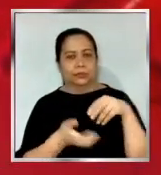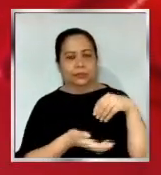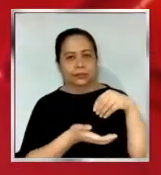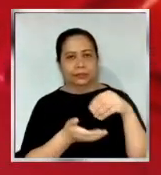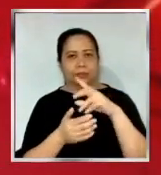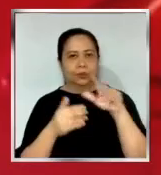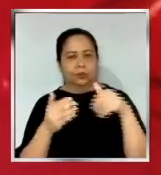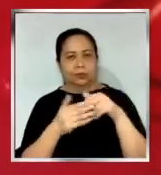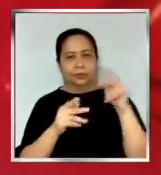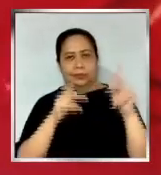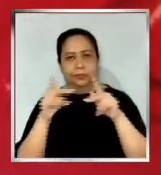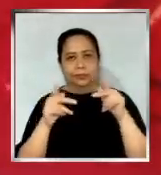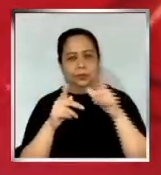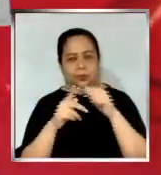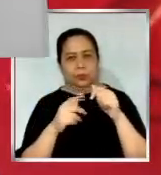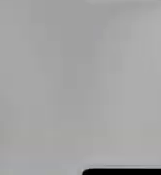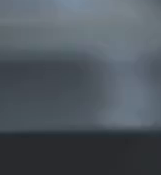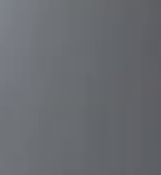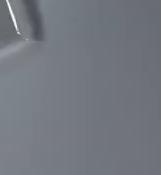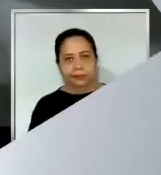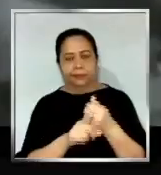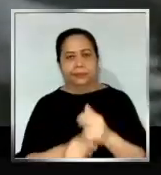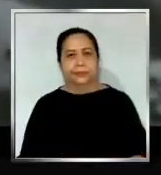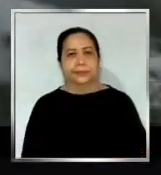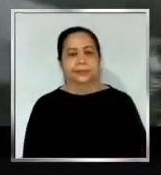kababayan nating nasalanta.